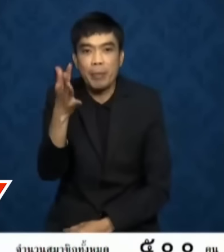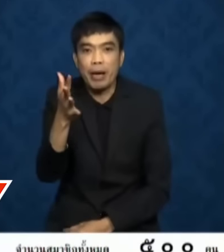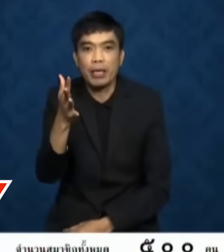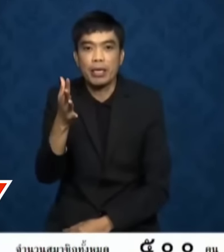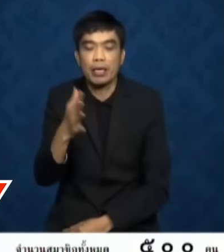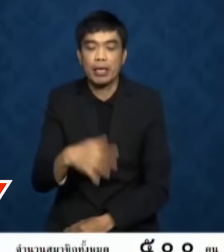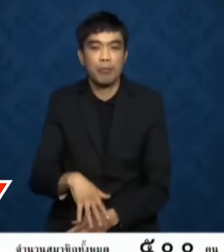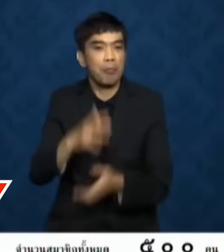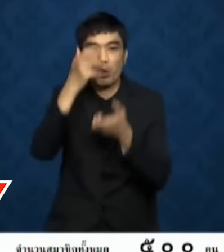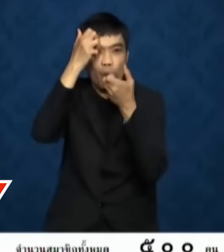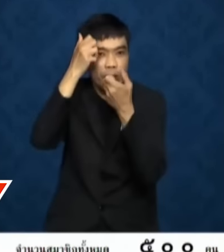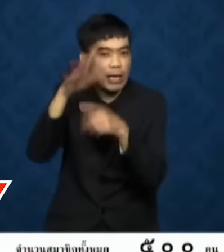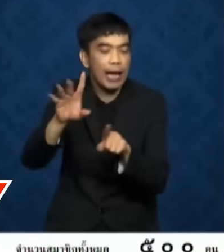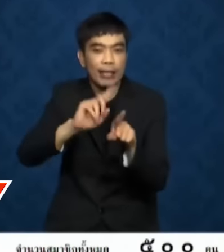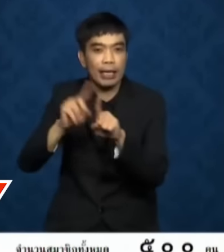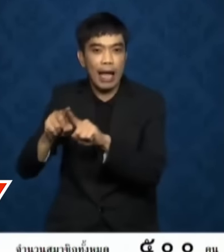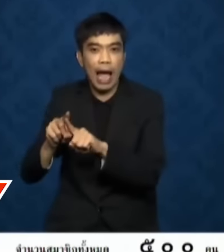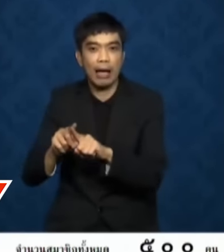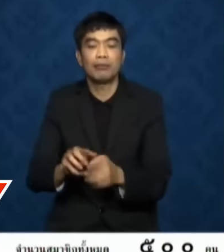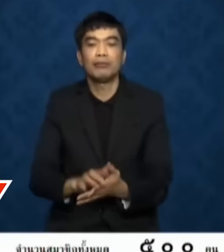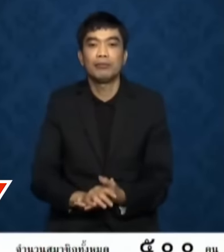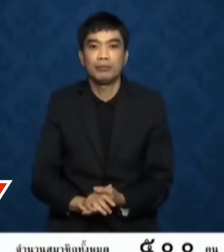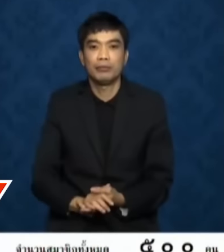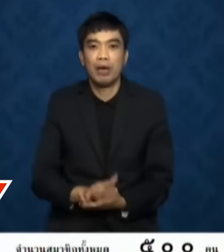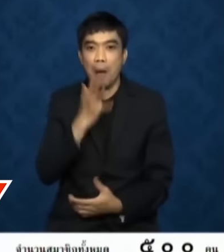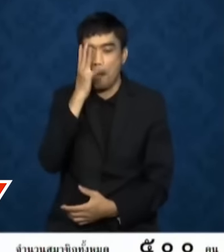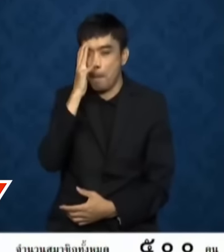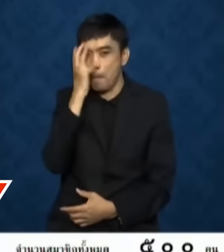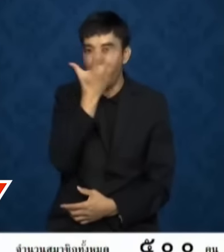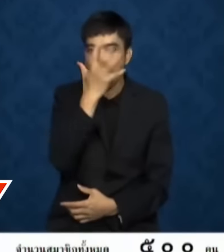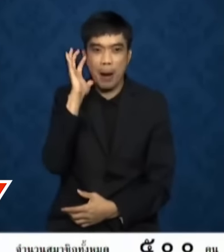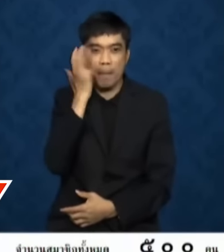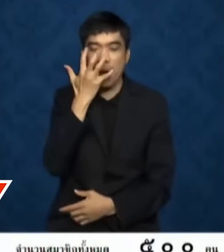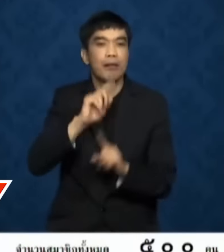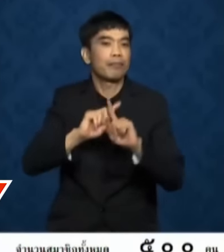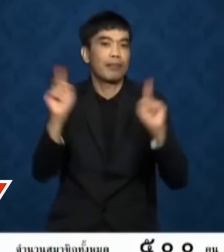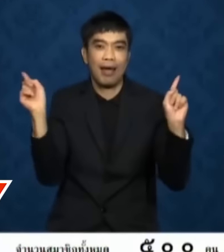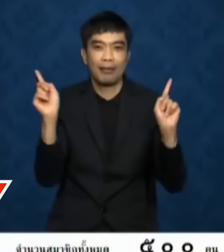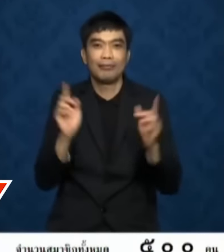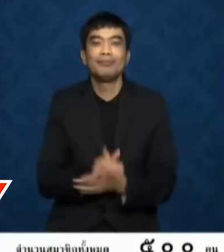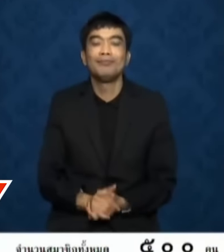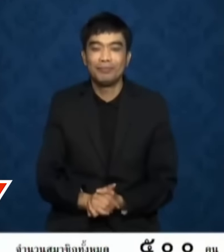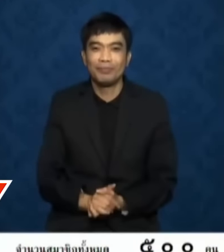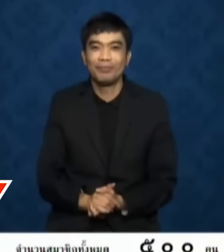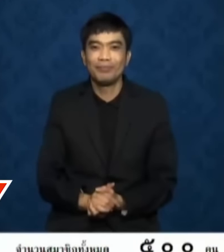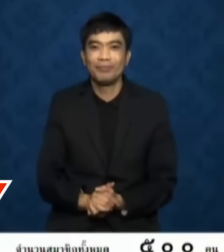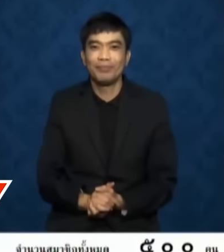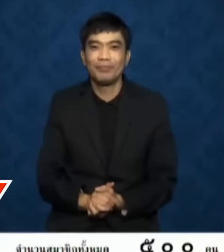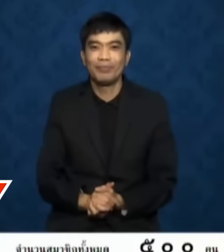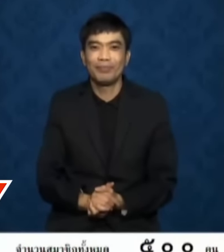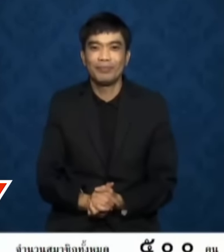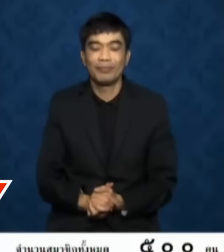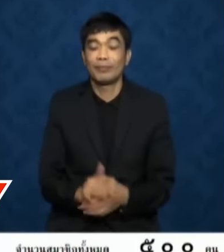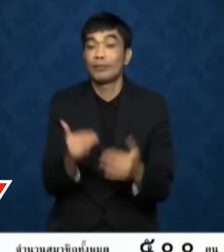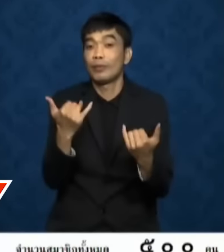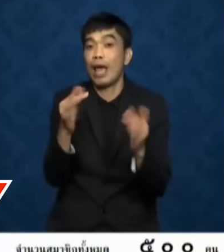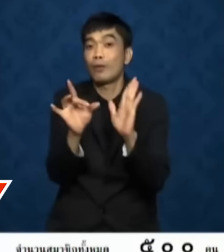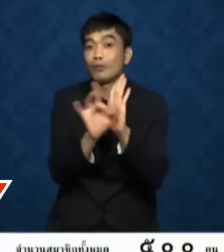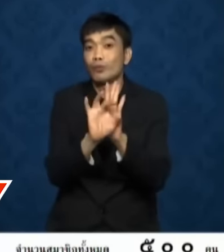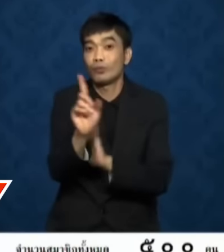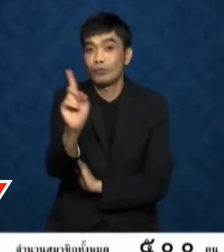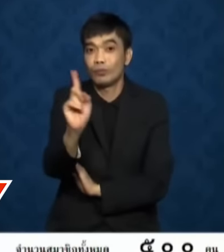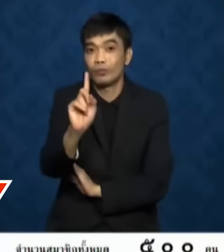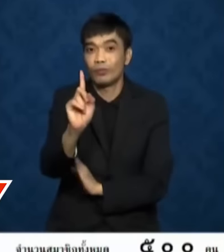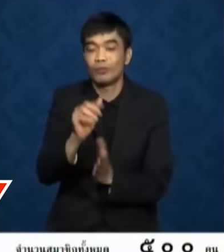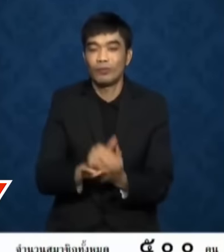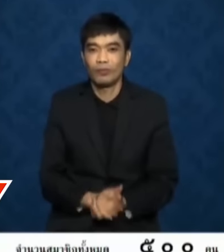การเข้ามีส่วนร่วมหรืออำนาจในการตัดสินใจดังนั้นครับท่านประธานผมขอทิ้งท้ายด้วยการบอกว่าข้อเสนอที่ผมอยากเห็นสภา